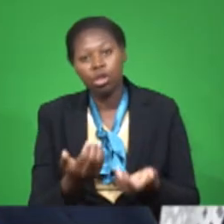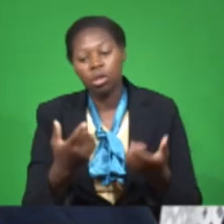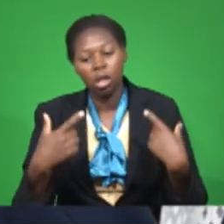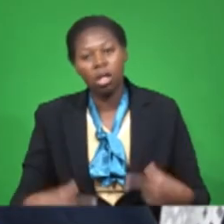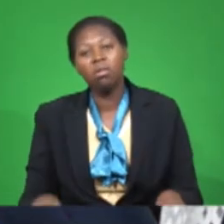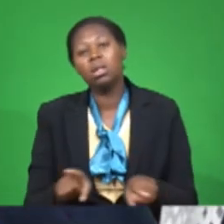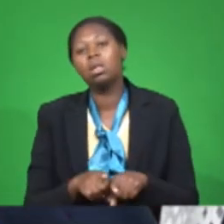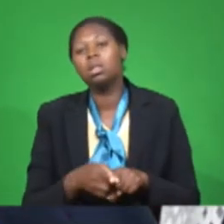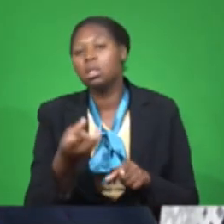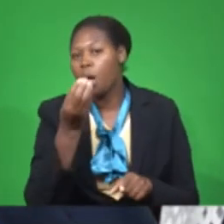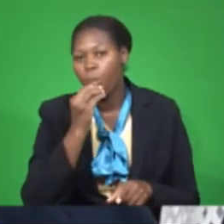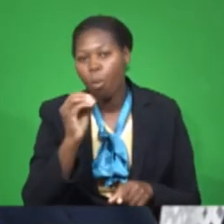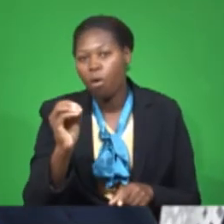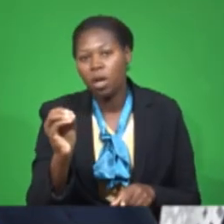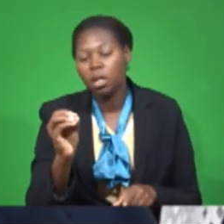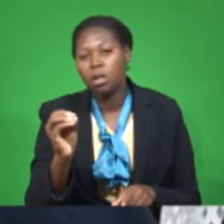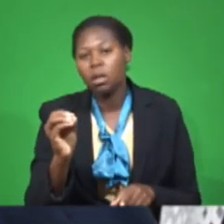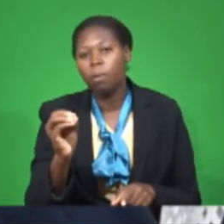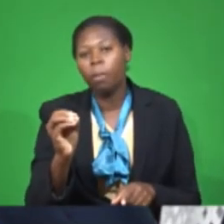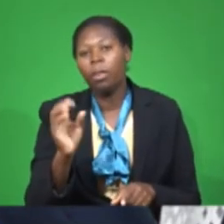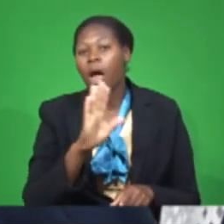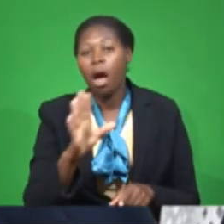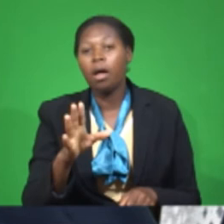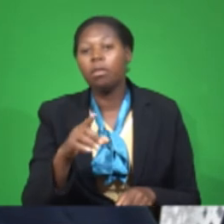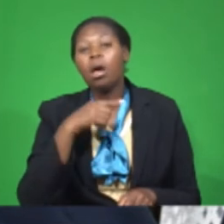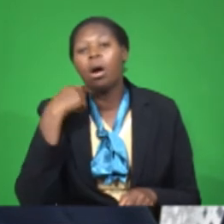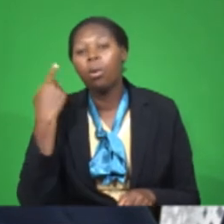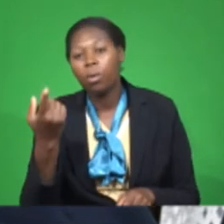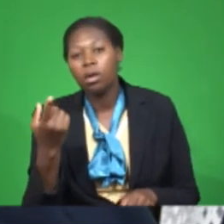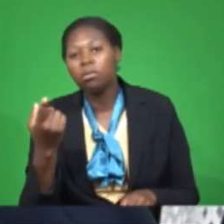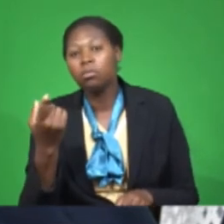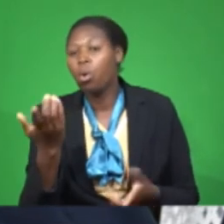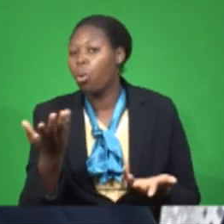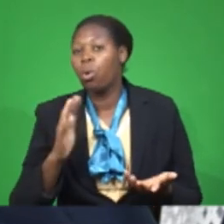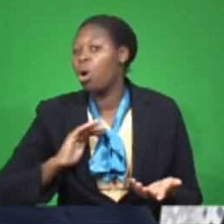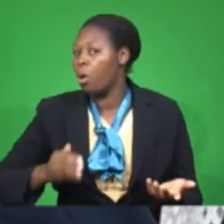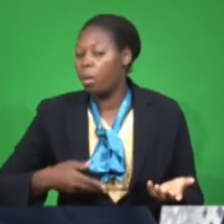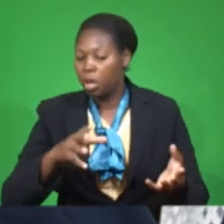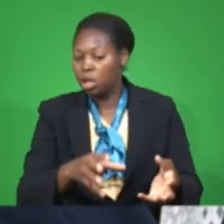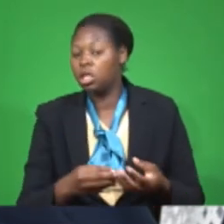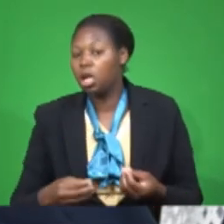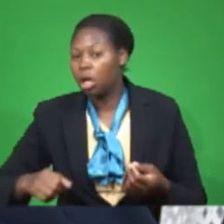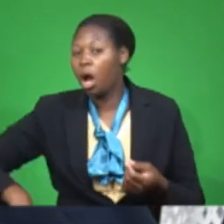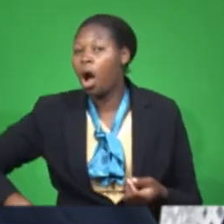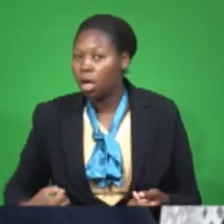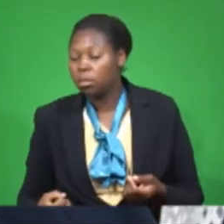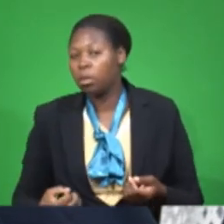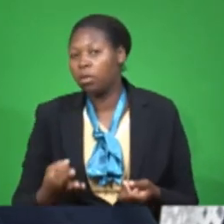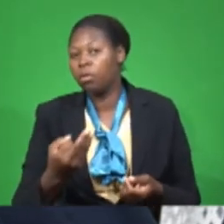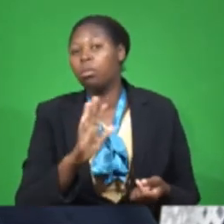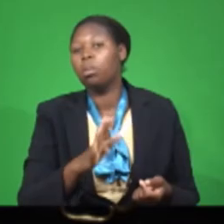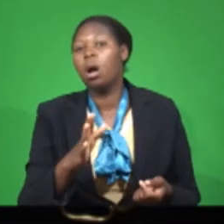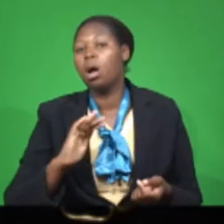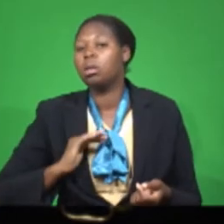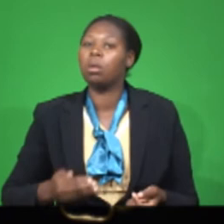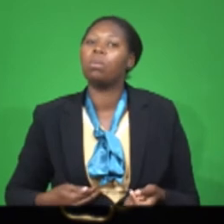kwarambanisa vanhu. Kune vamwe vakadzi vakatora varume vari kutogara nemurume vari izvozvo ari kukuchengetera vana vasina mutupo naye asi